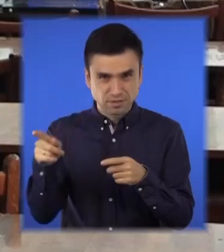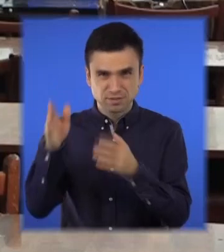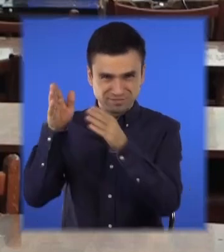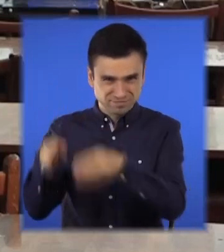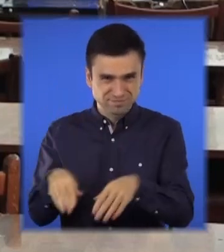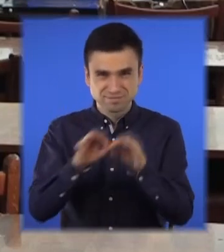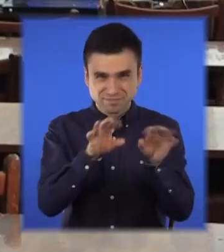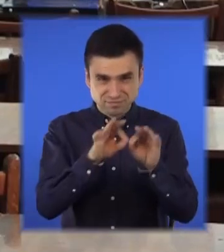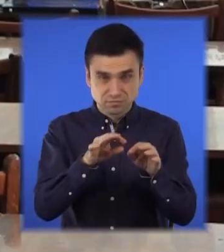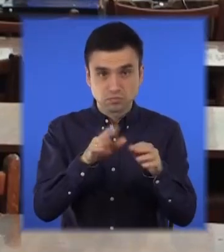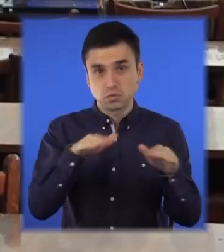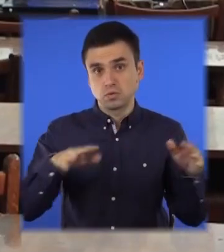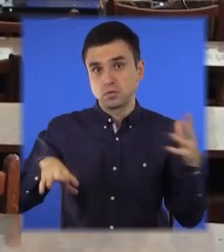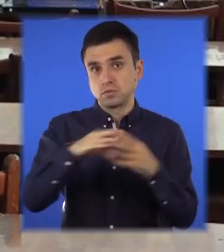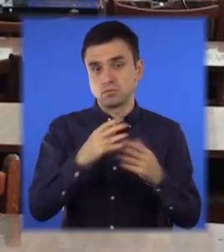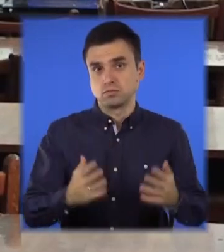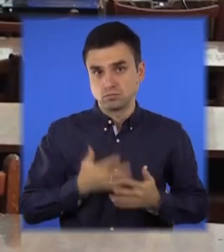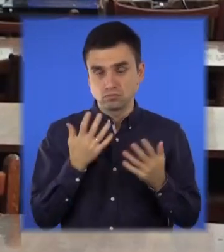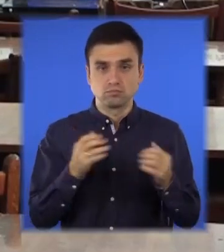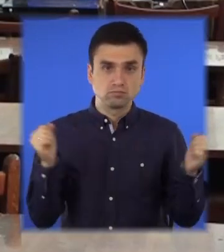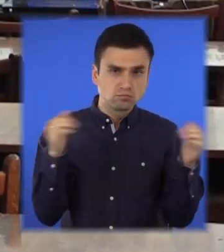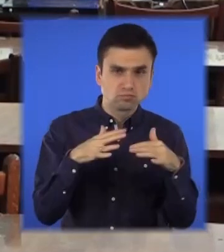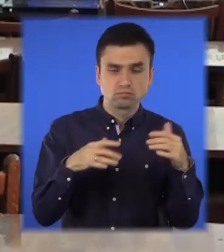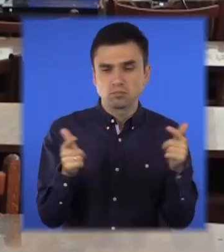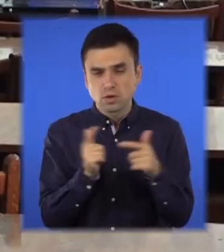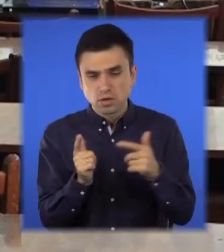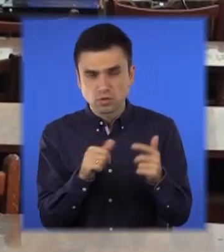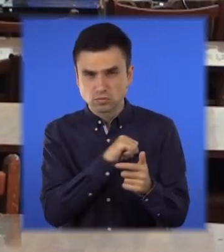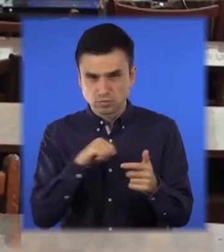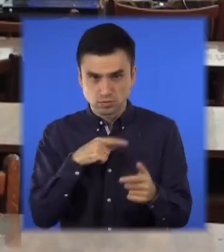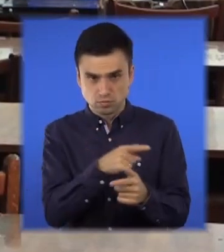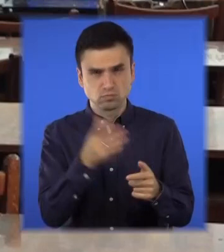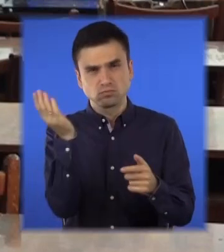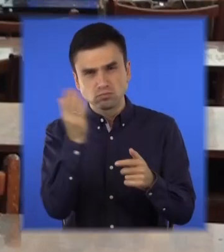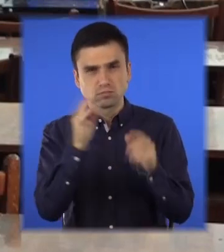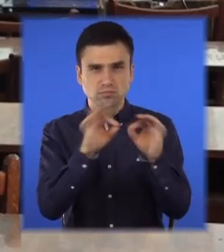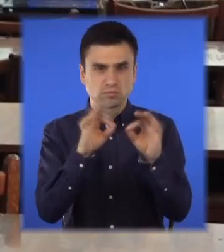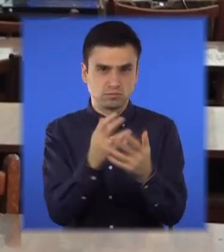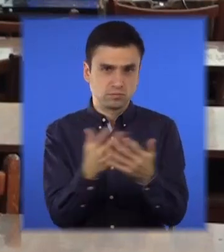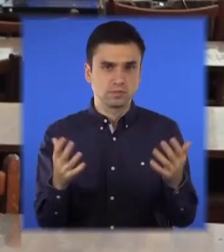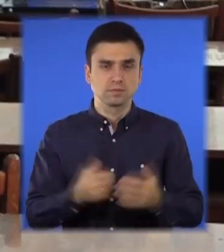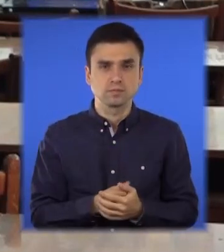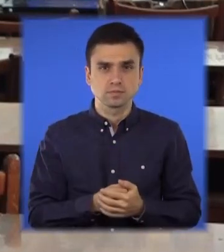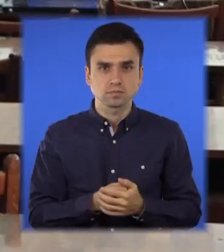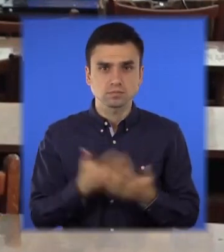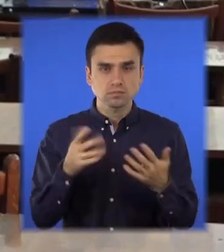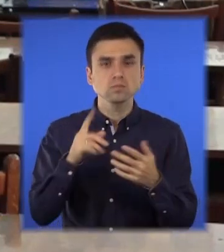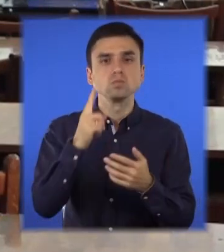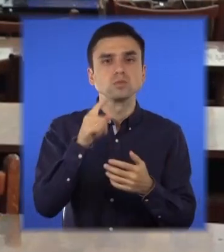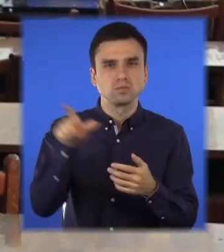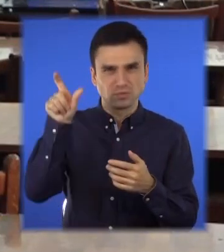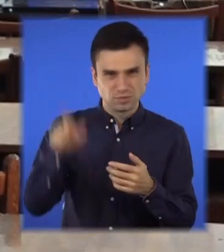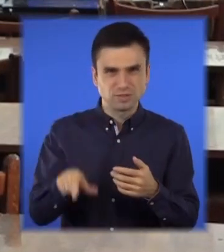цього заходу, і тому силами самих студентів ми проводимо цей захід. Це їх, скажімо так, постать Василя